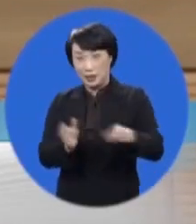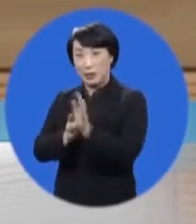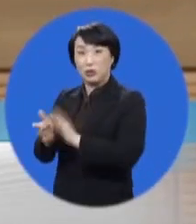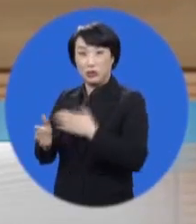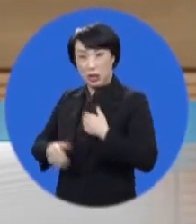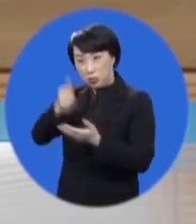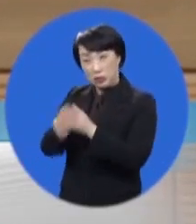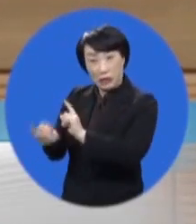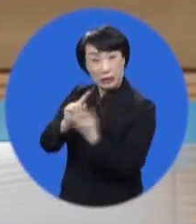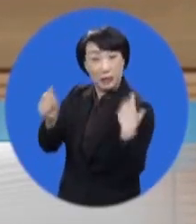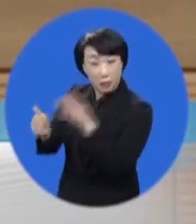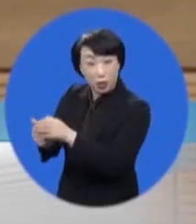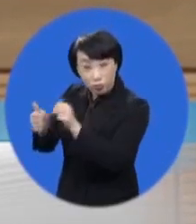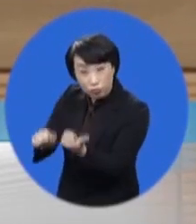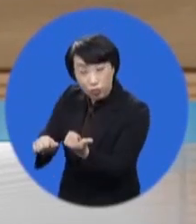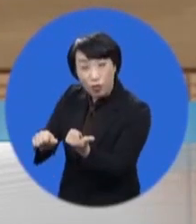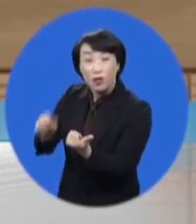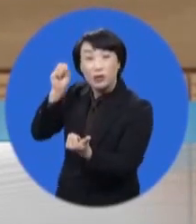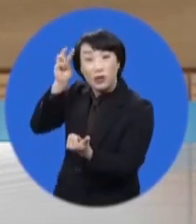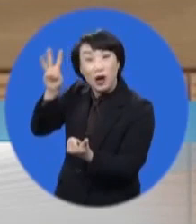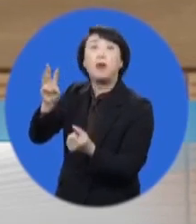죄를 담당하고 죽으시고 3일 만에